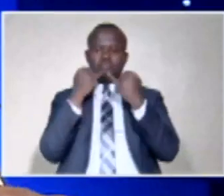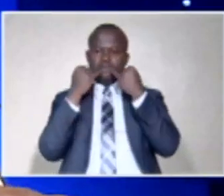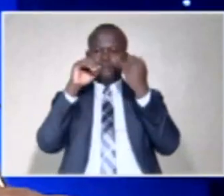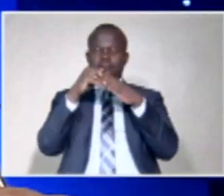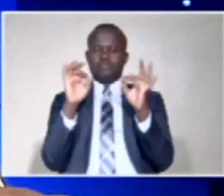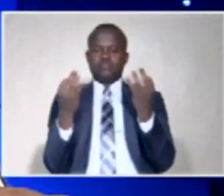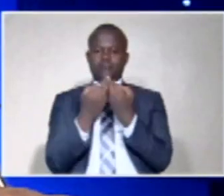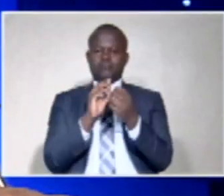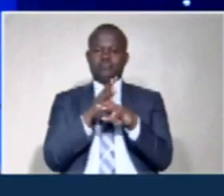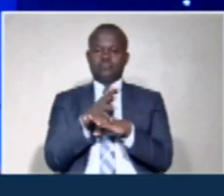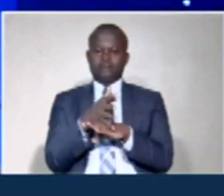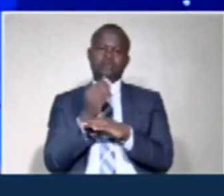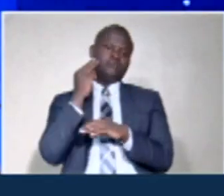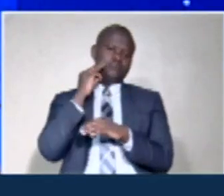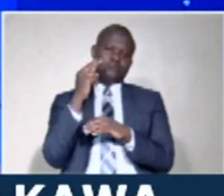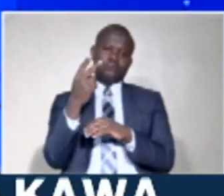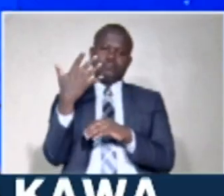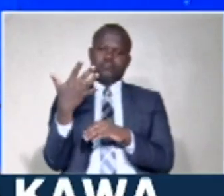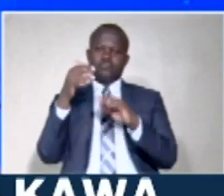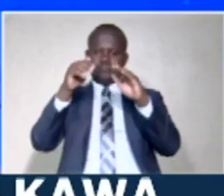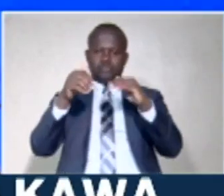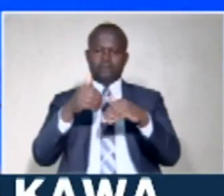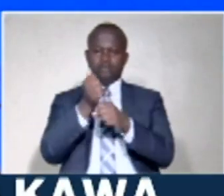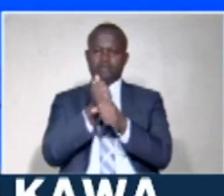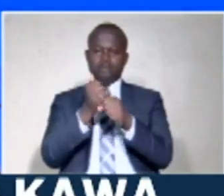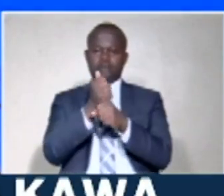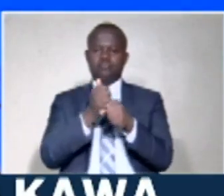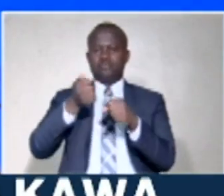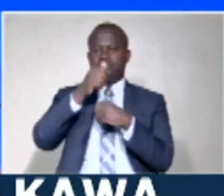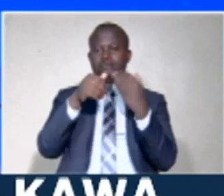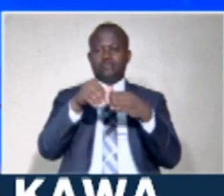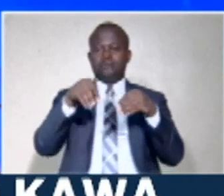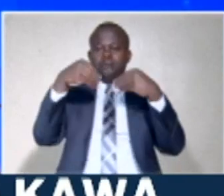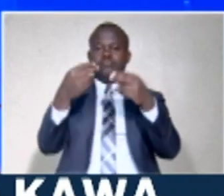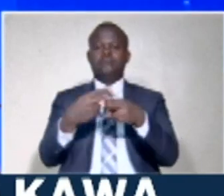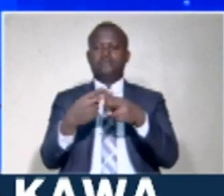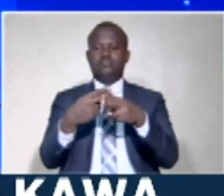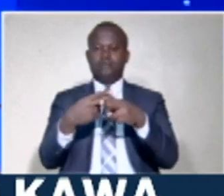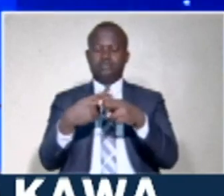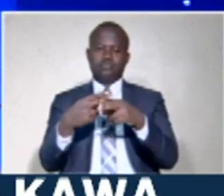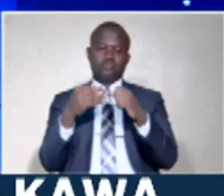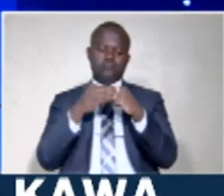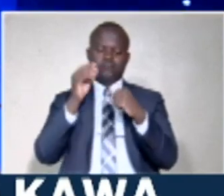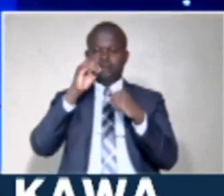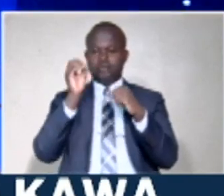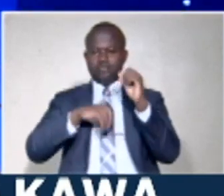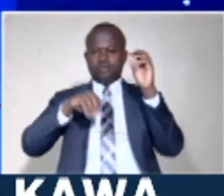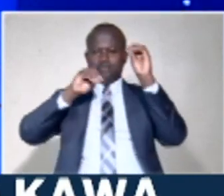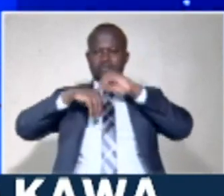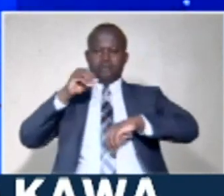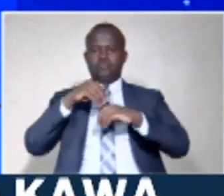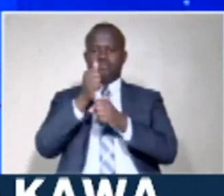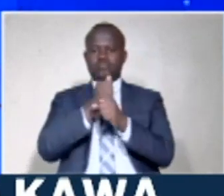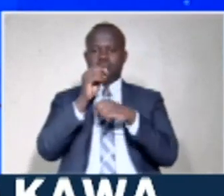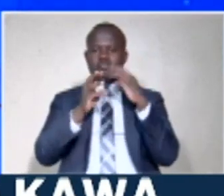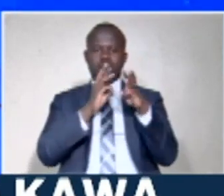ingo zisaga miliyoni 25 z'abahinzi ba kawa ngo nizo zitanga 80% by'umusaruro wa kawa